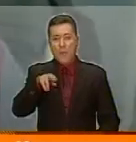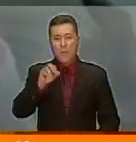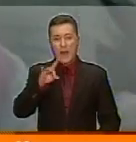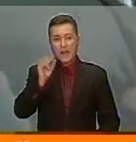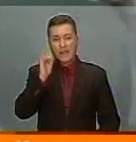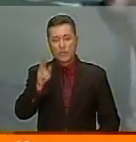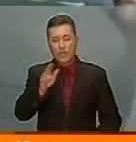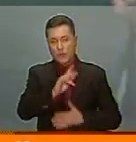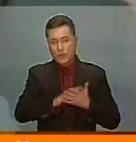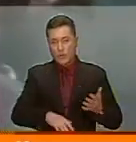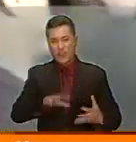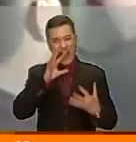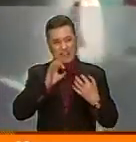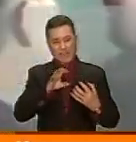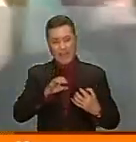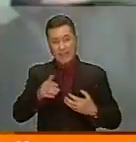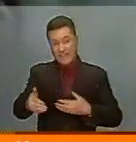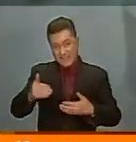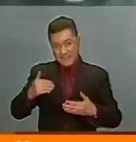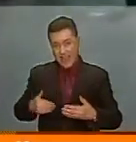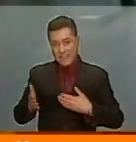вже з-за дверей.